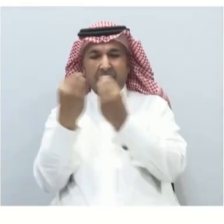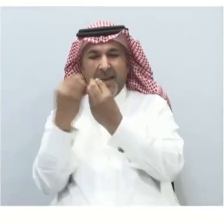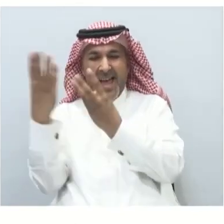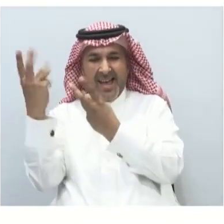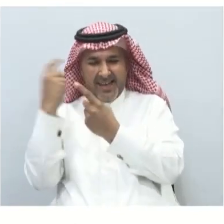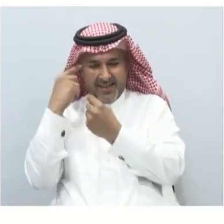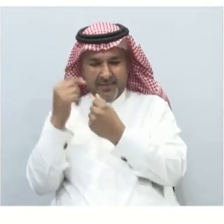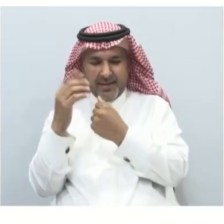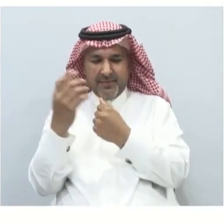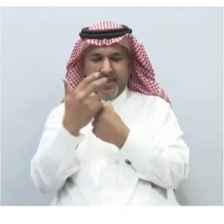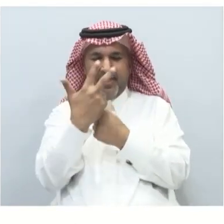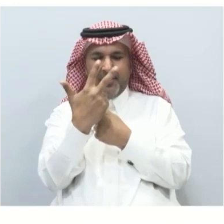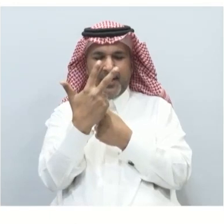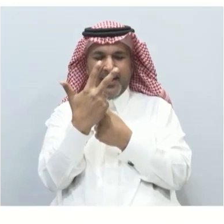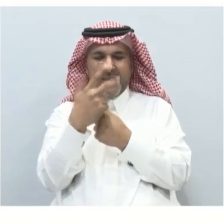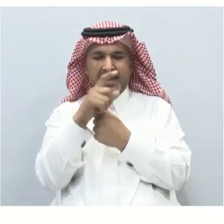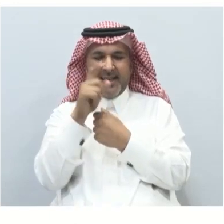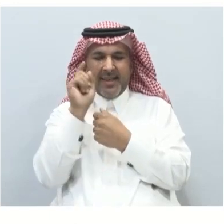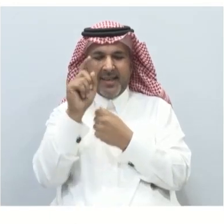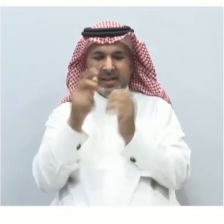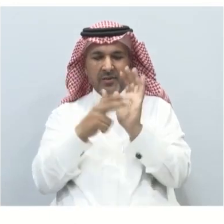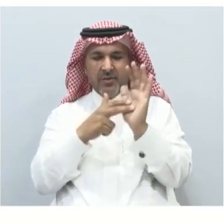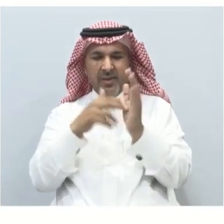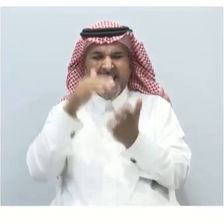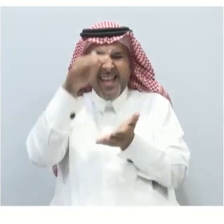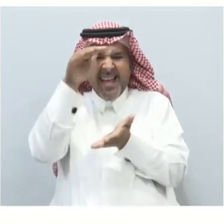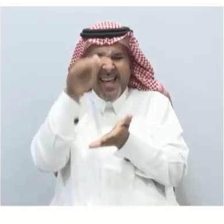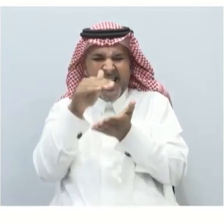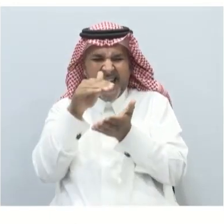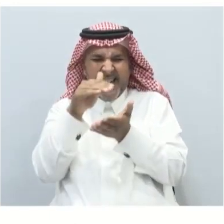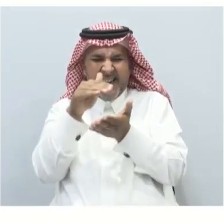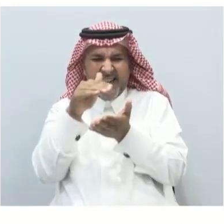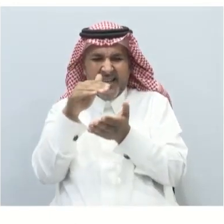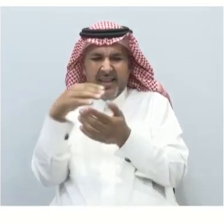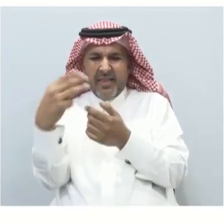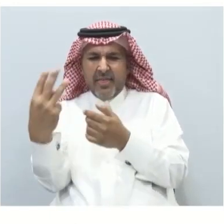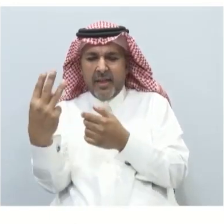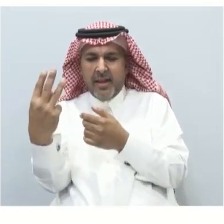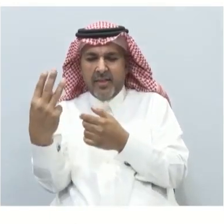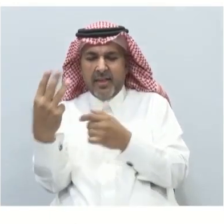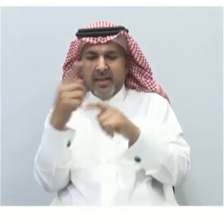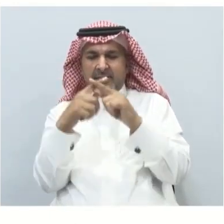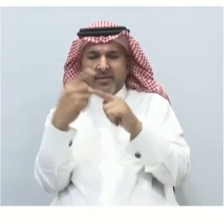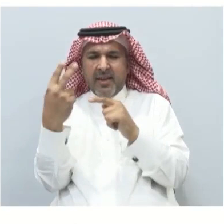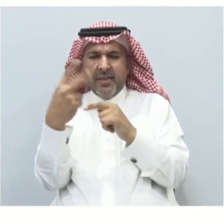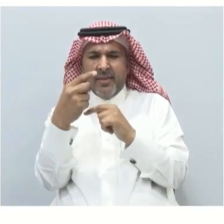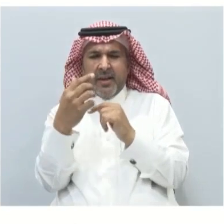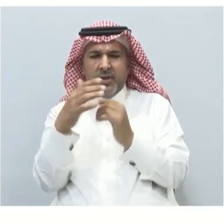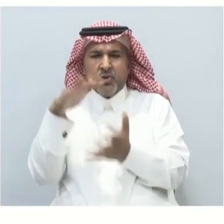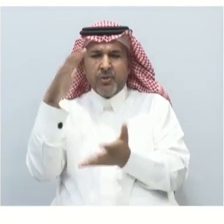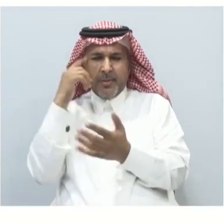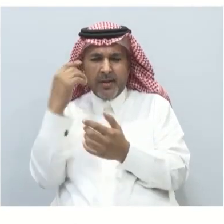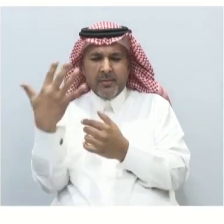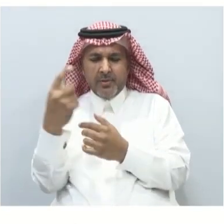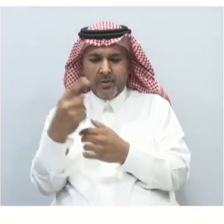بتصير 8 اكس اقل من 3 زئ 12 8 اكس اقل من